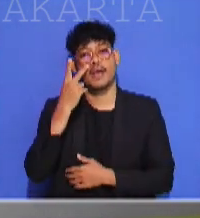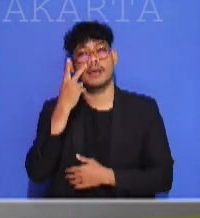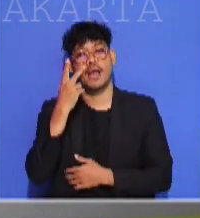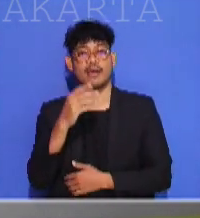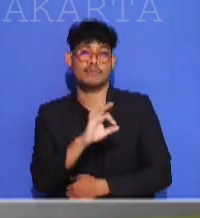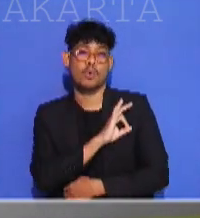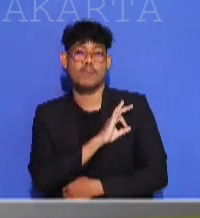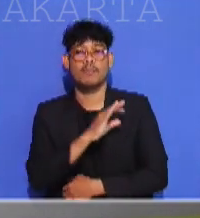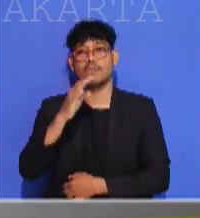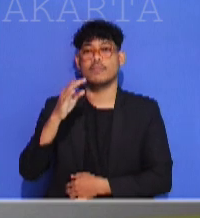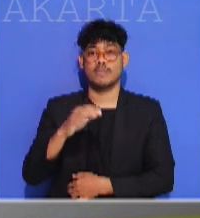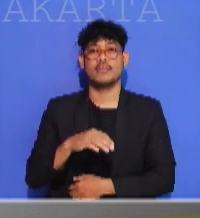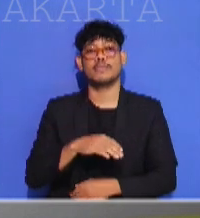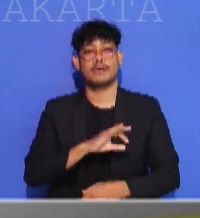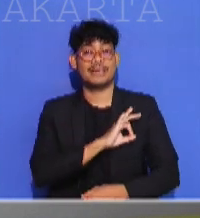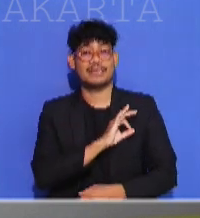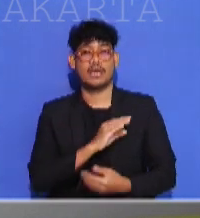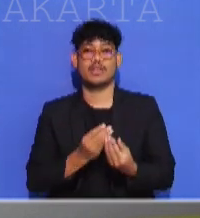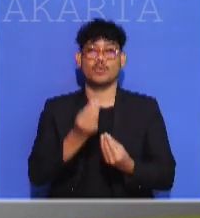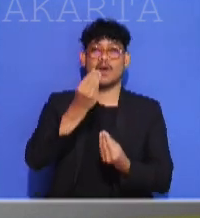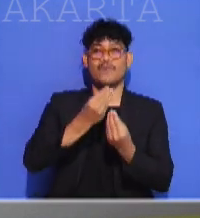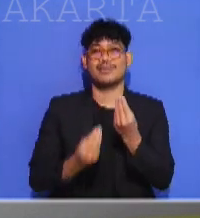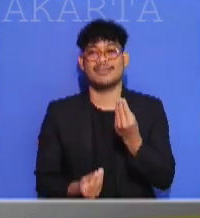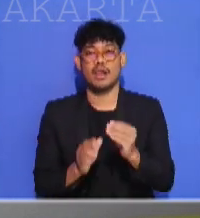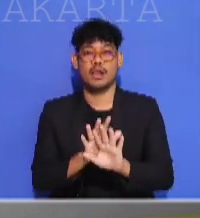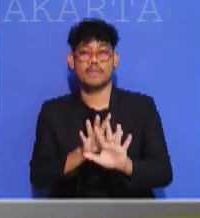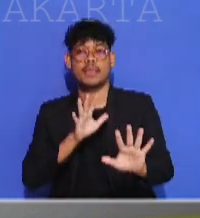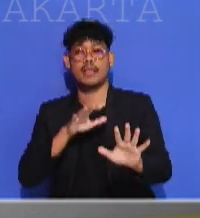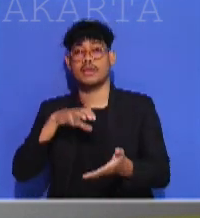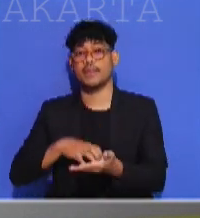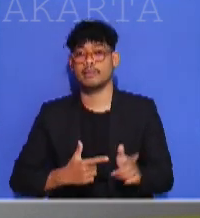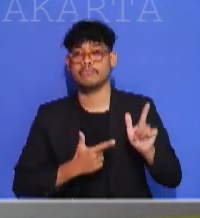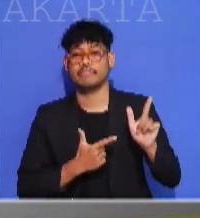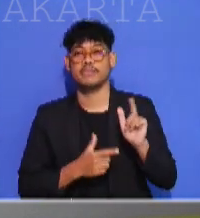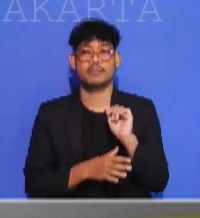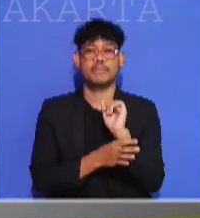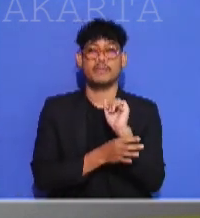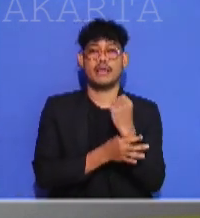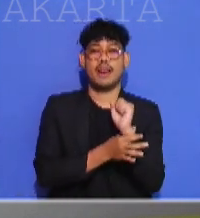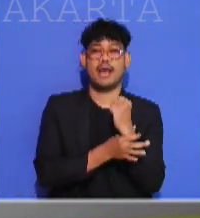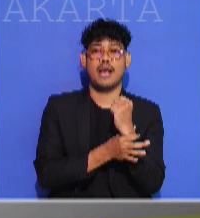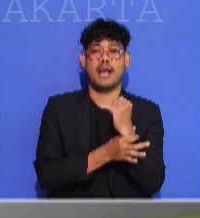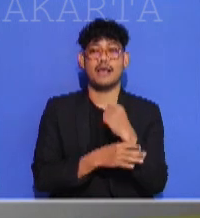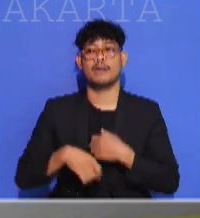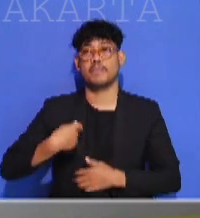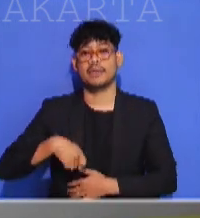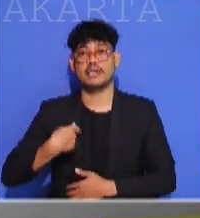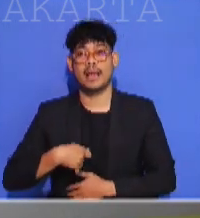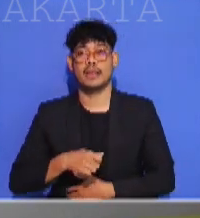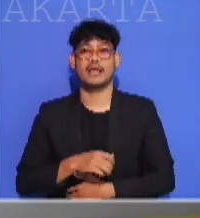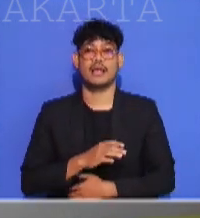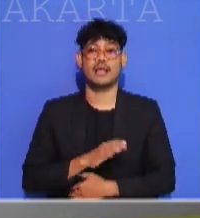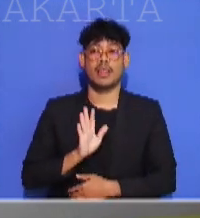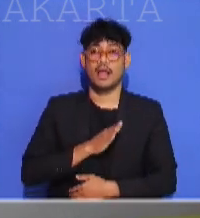dan jajaran Kabinet Merah Putih di Komplek Akademi Militer Kota Magelang. Para menteri dan anggota kabinet dijadwalkan akan hadir